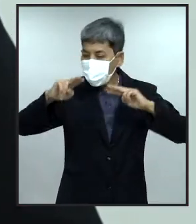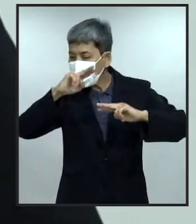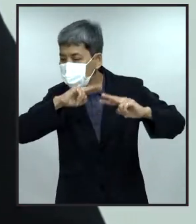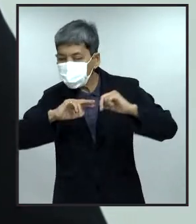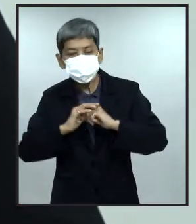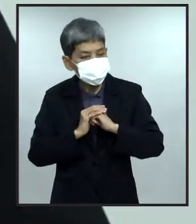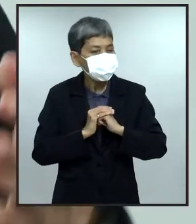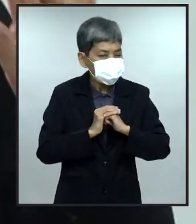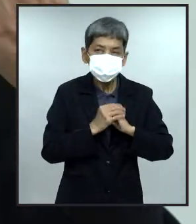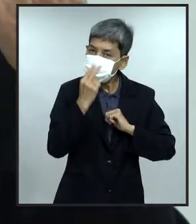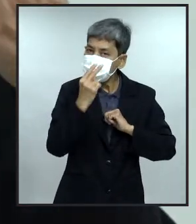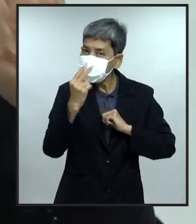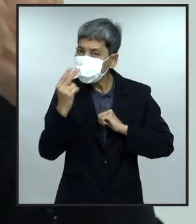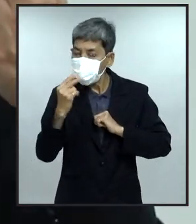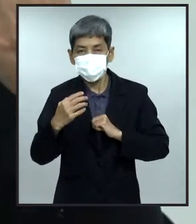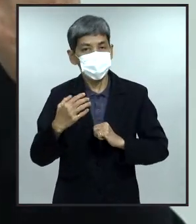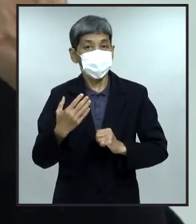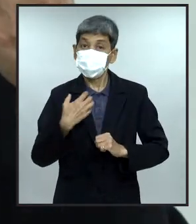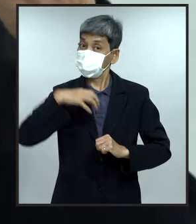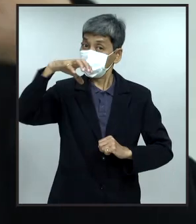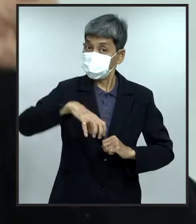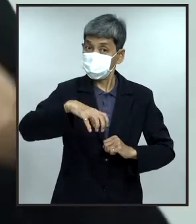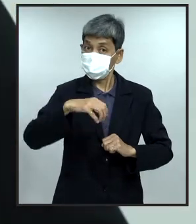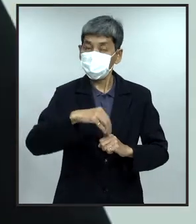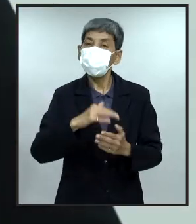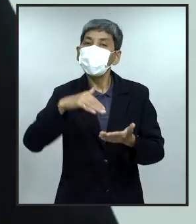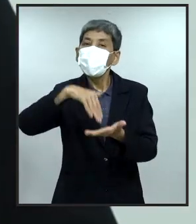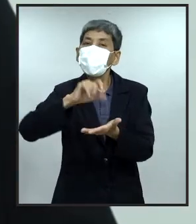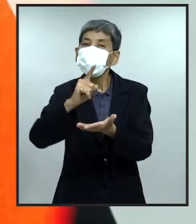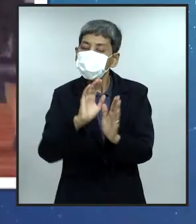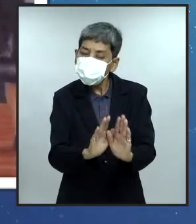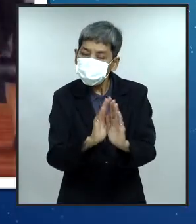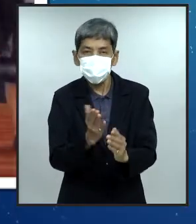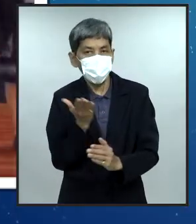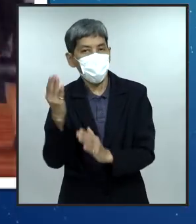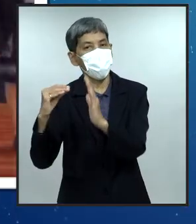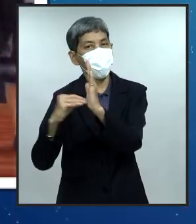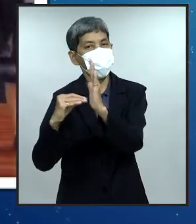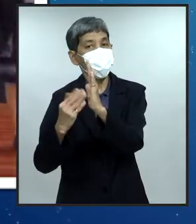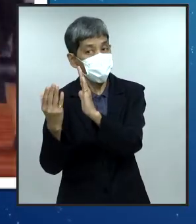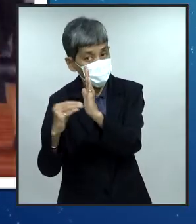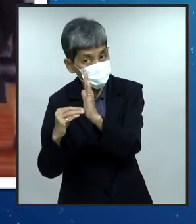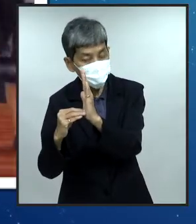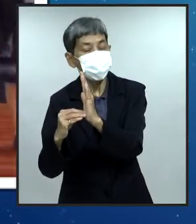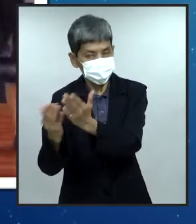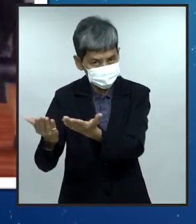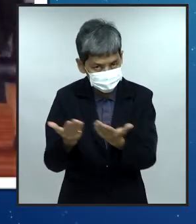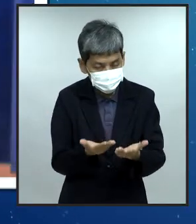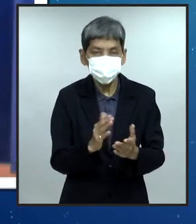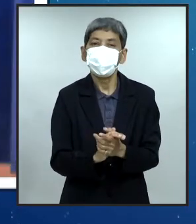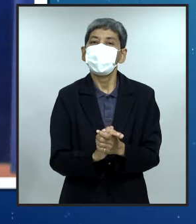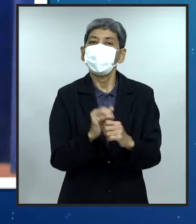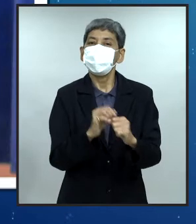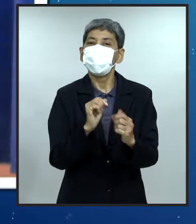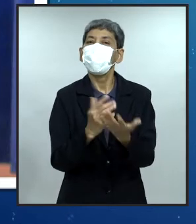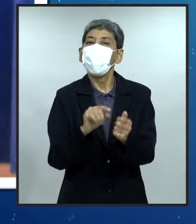แล้วก็การที่จะตั้งเนี่ยก็จะต้องทำเรื่องเข้าไปขอที่กทม. ก็ได้เชิญทางเขตราชเ